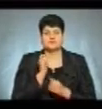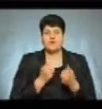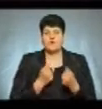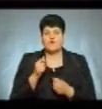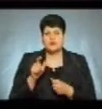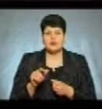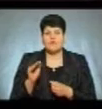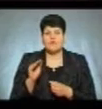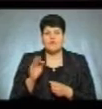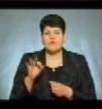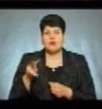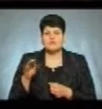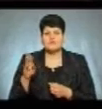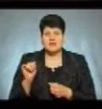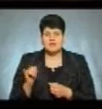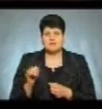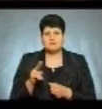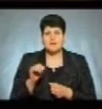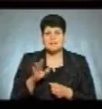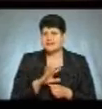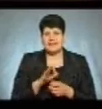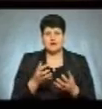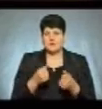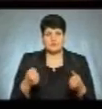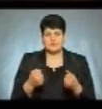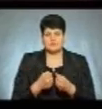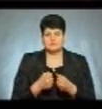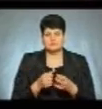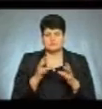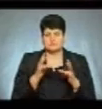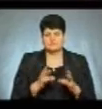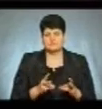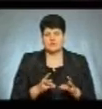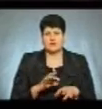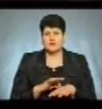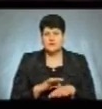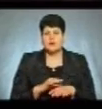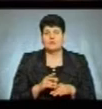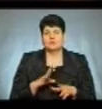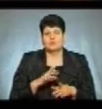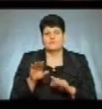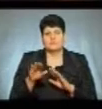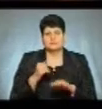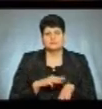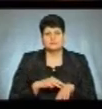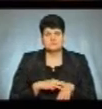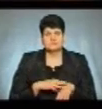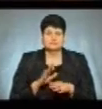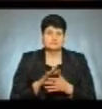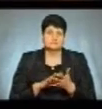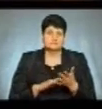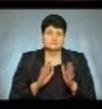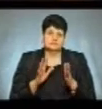Водій «Фольксваген» «Пасата» не отримав тілесних ушкоджень. На місце було викликано слідчу оперативну групу, яка буде в